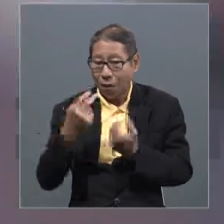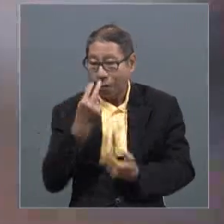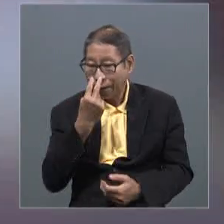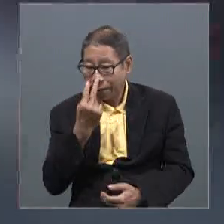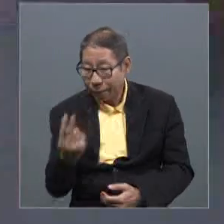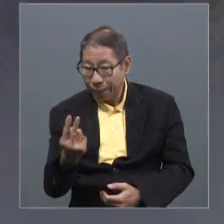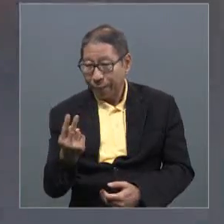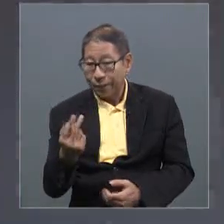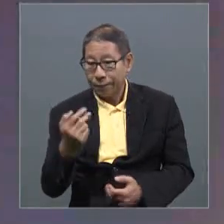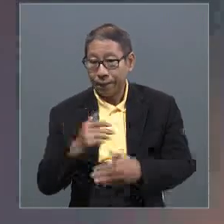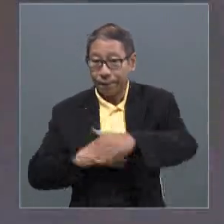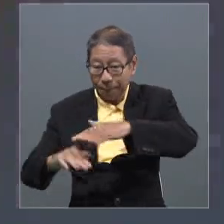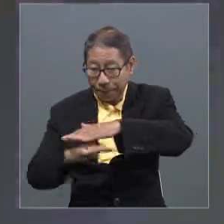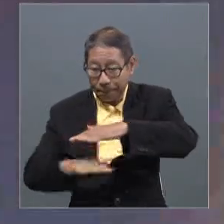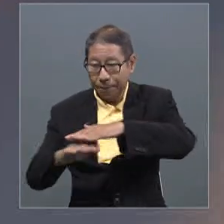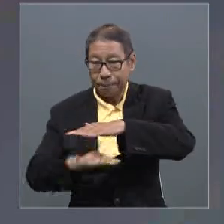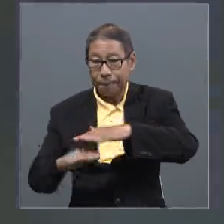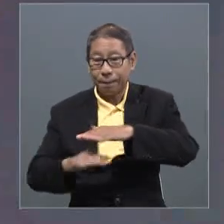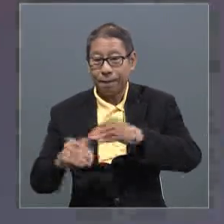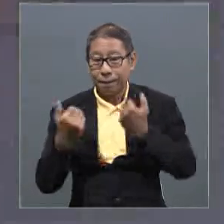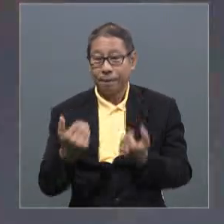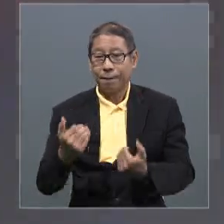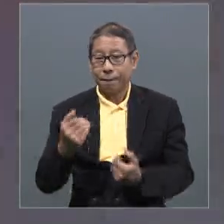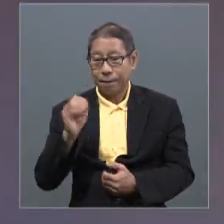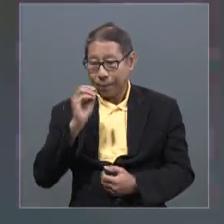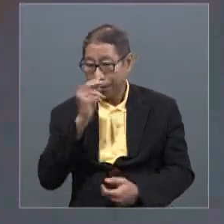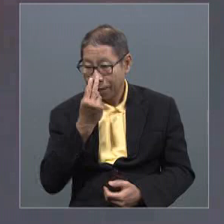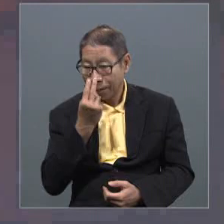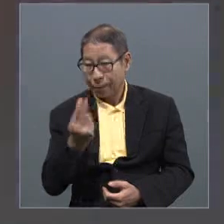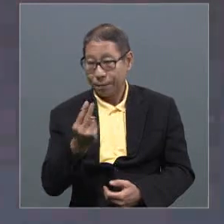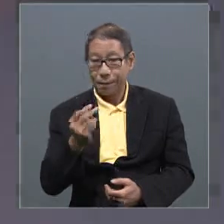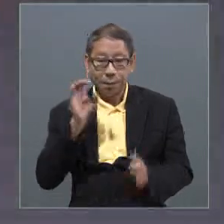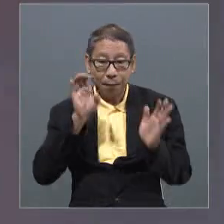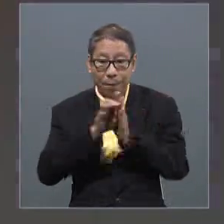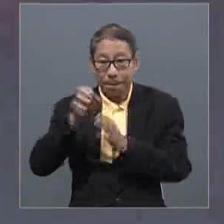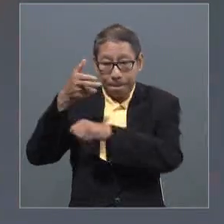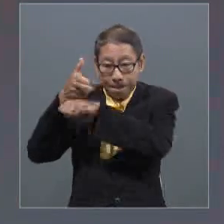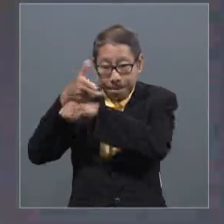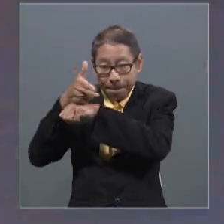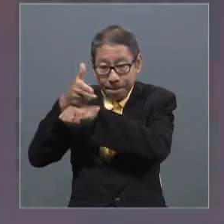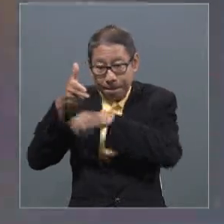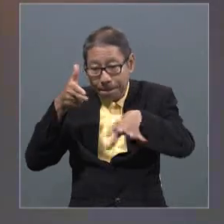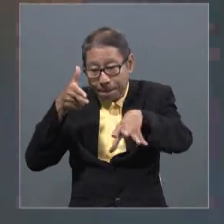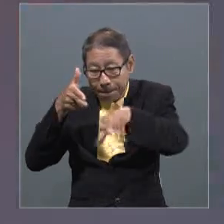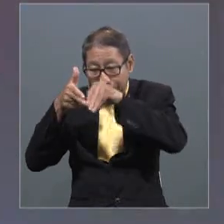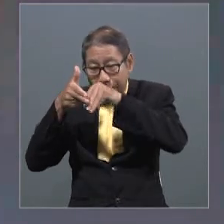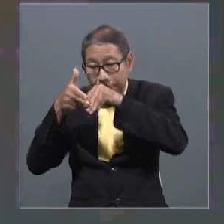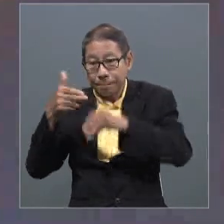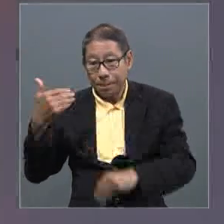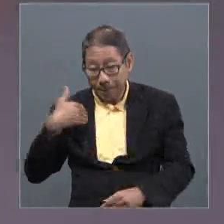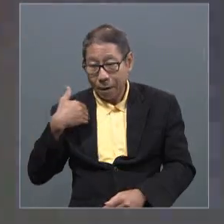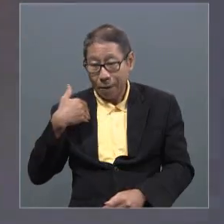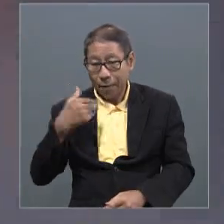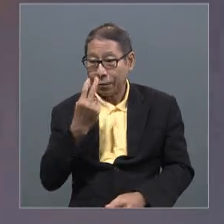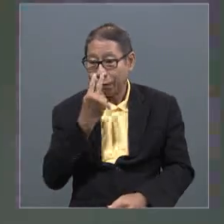จะเป็นประจักษ์พยานเป็นพยานเอ่อเป็นหลักฐานเชิงประจักษ์เนี่ยมันก็คือภาพจากกล้องวงจรปิดต้องไปดูว่ามันเห็นเหตุการณ์ตรงนั้นไหมนะทีนี้